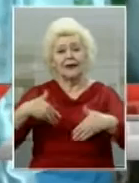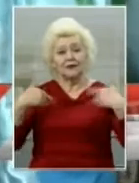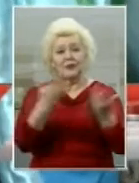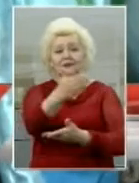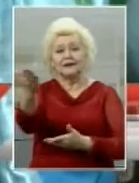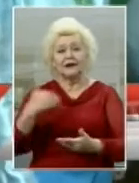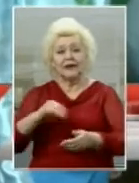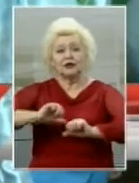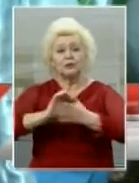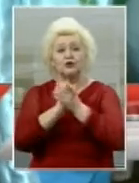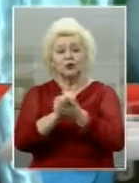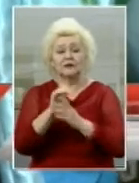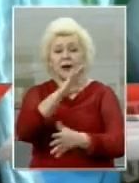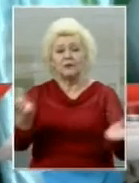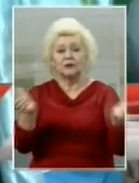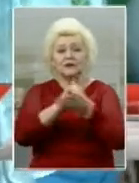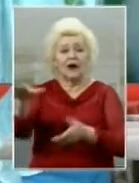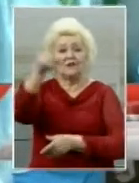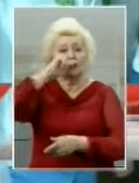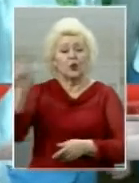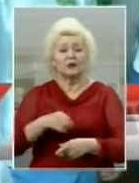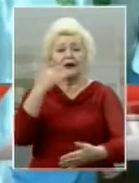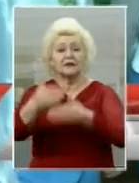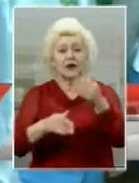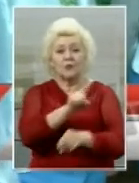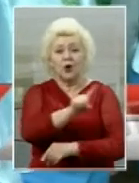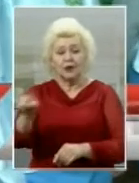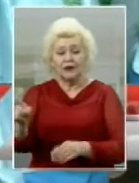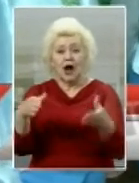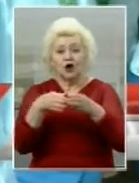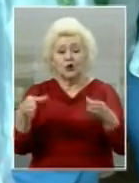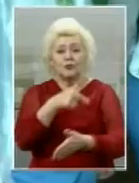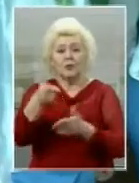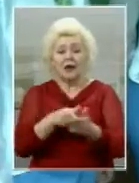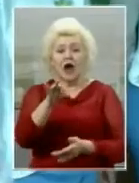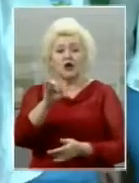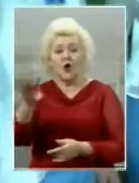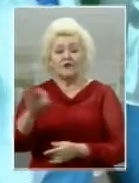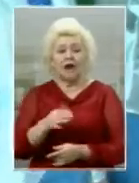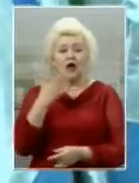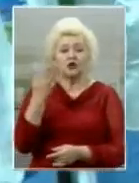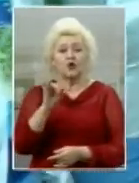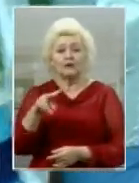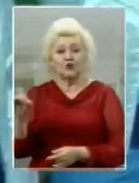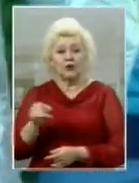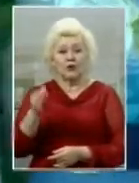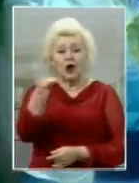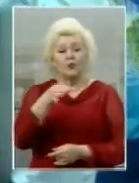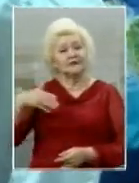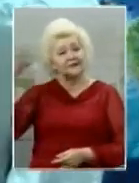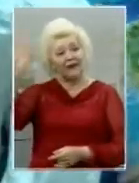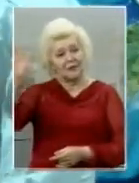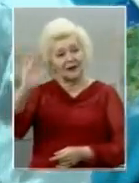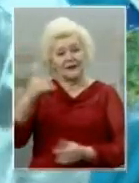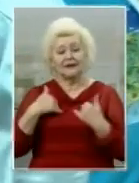нашим друзям, з якими познайомилися саме на всеукраїнському етапі. Це команда з міста Оровний Сумської області. Привіт!